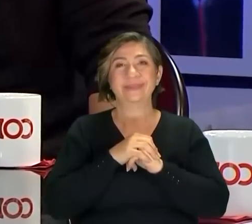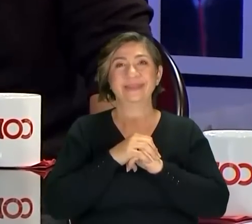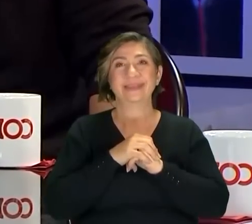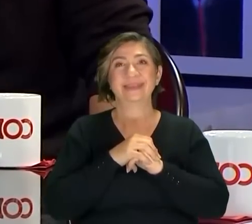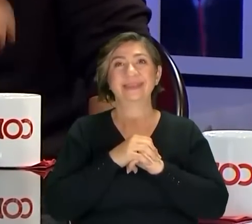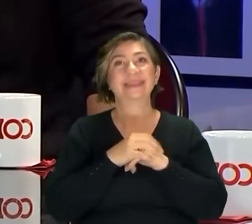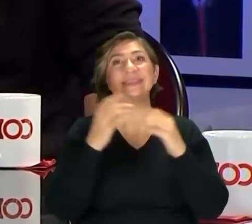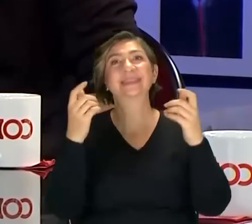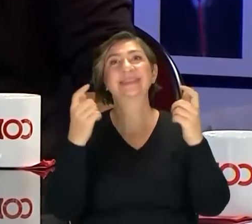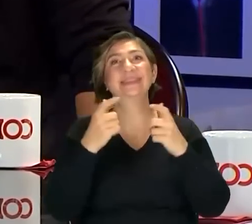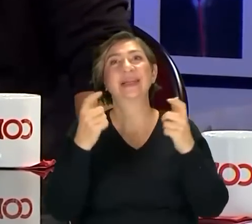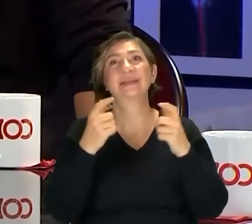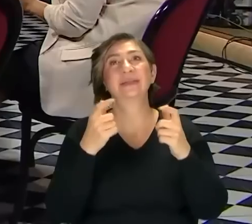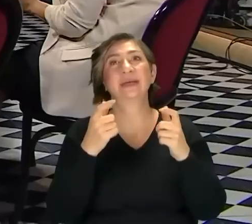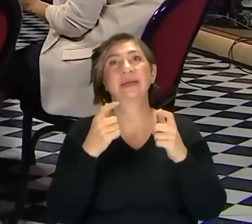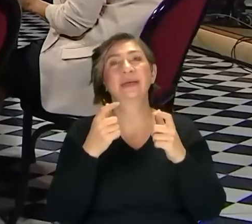Şeyde nerede?